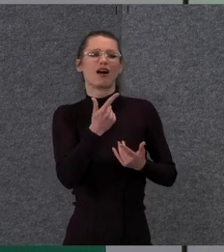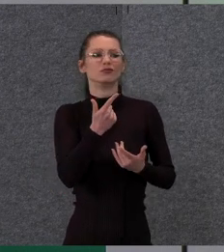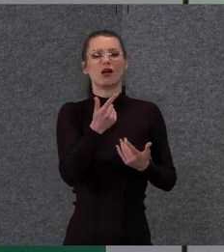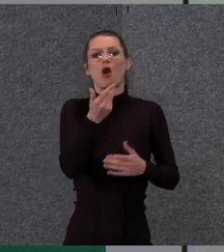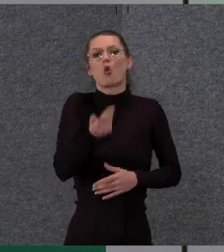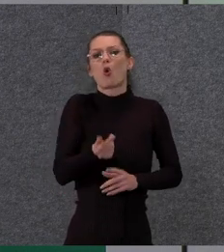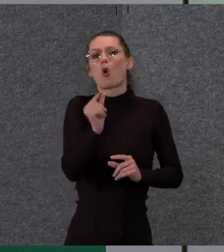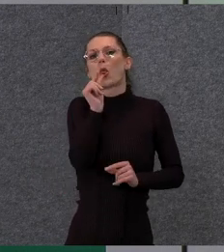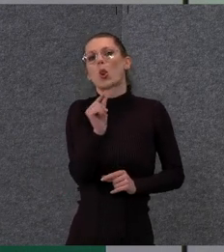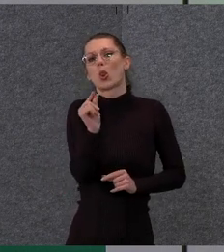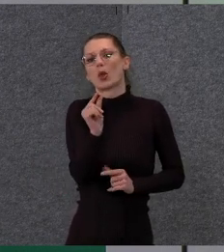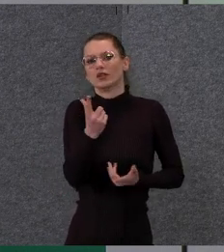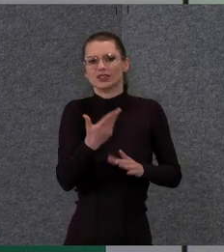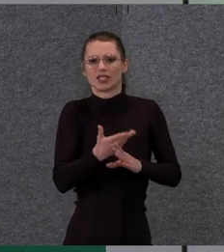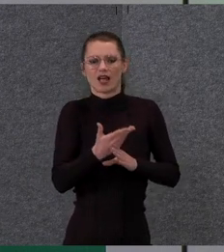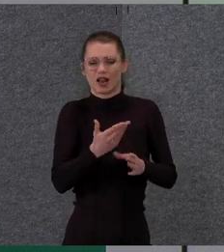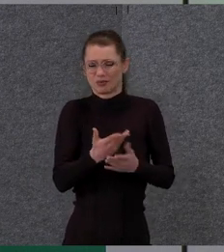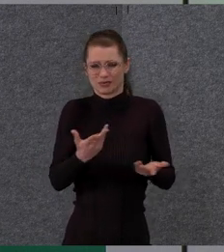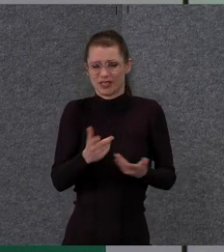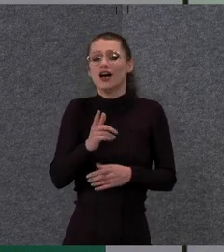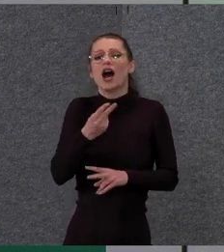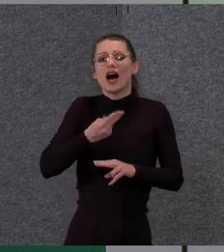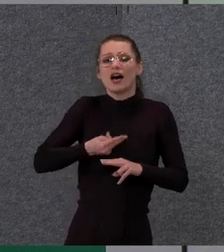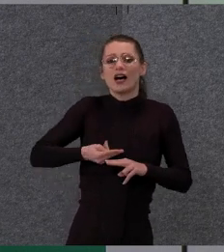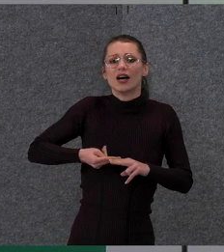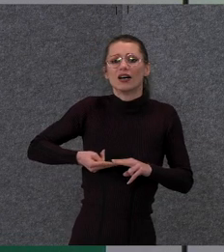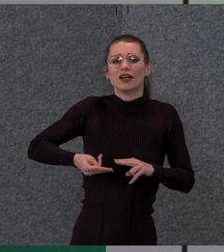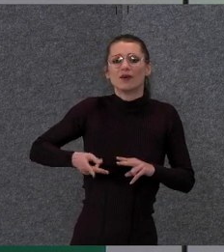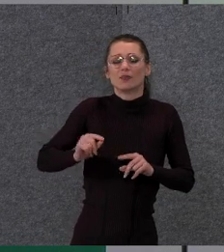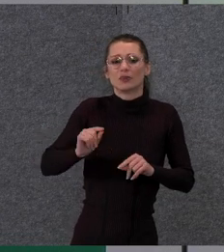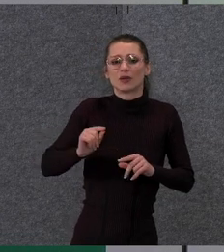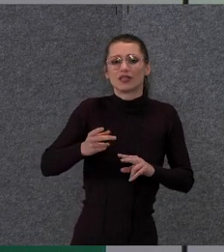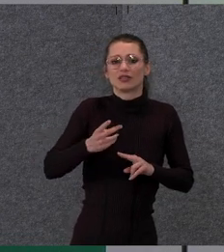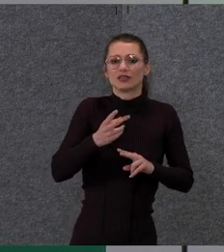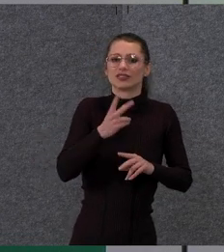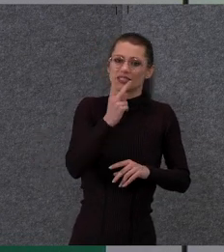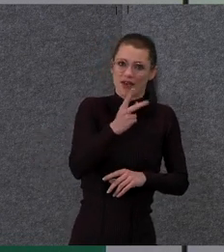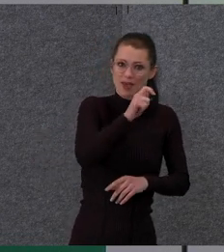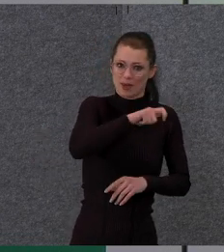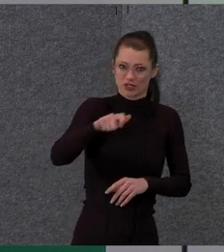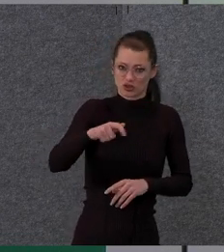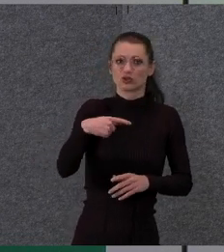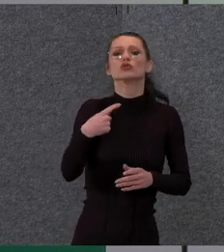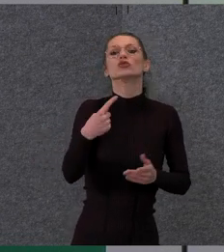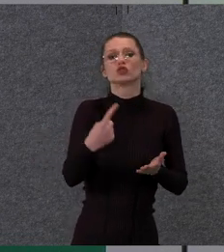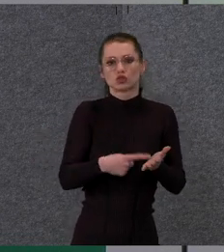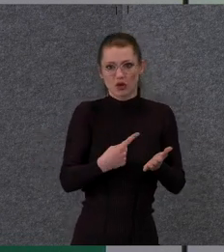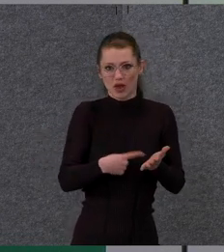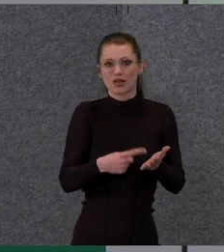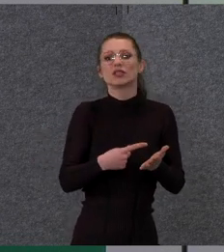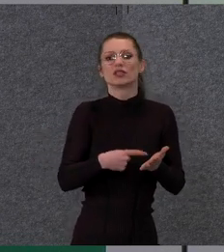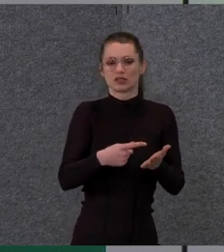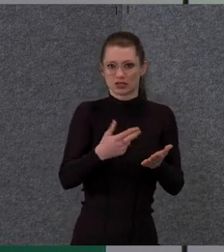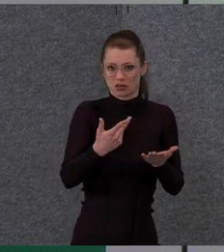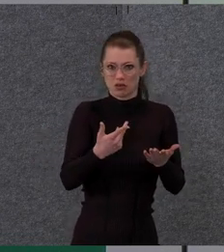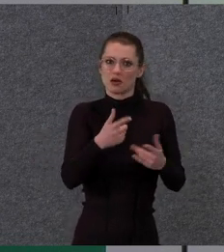bin. Und es ist einfach auch schlecht, wenn wir das Phänomen Double Income, No Kids haben. Das zwei Menschen steuerlich begünstigt werden, weil sie einfach